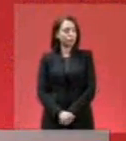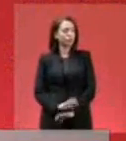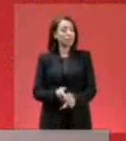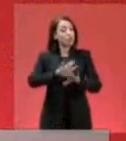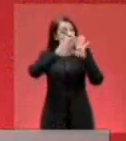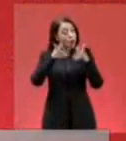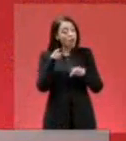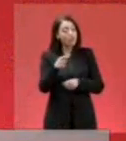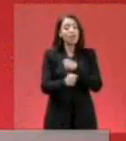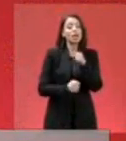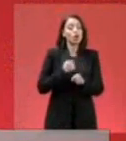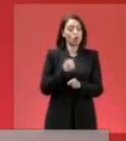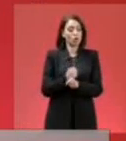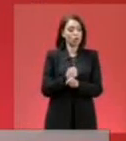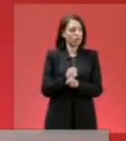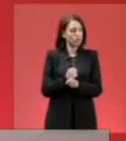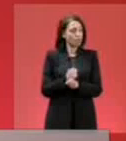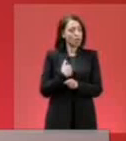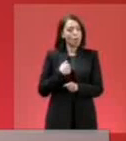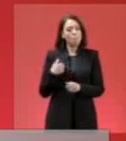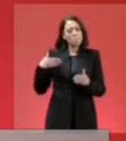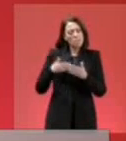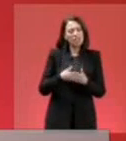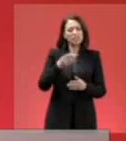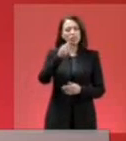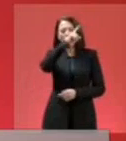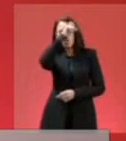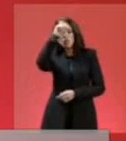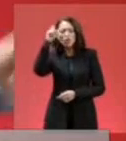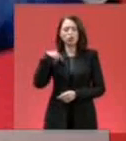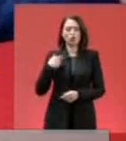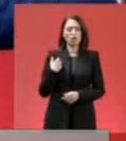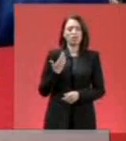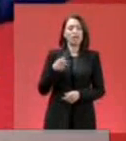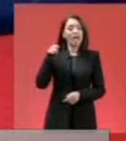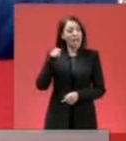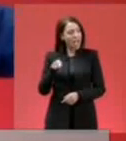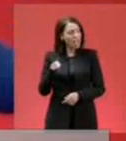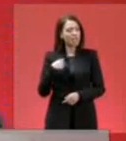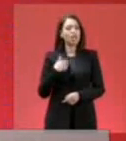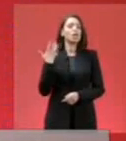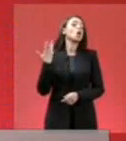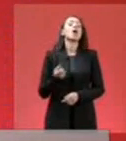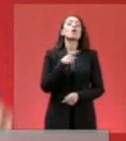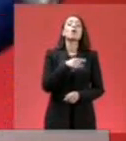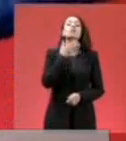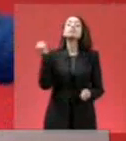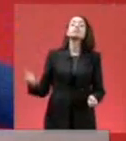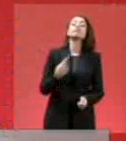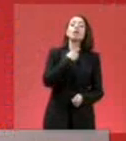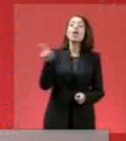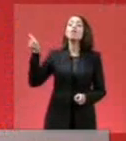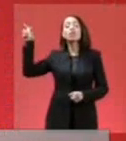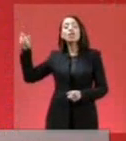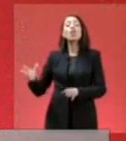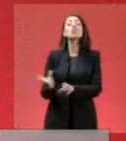Γιατί όλα αυτά τα χρόνια, μέσα σε δύσκολες δημοσιονομικές συνθήκες, εκεί όπου τρεις κυβερνήσεις απέτυχαν και δεν